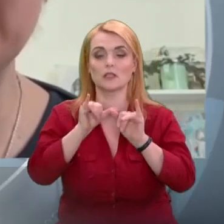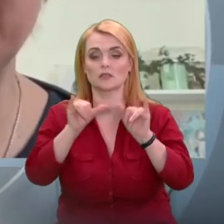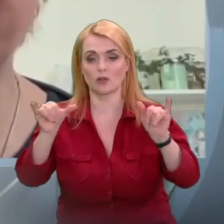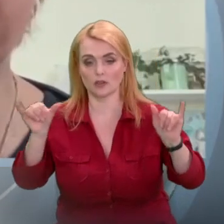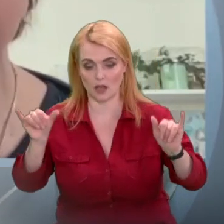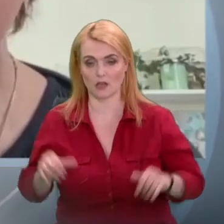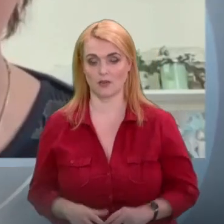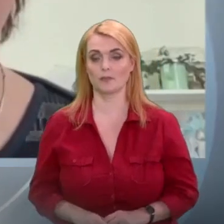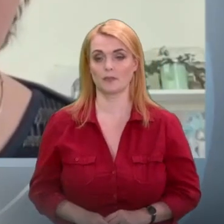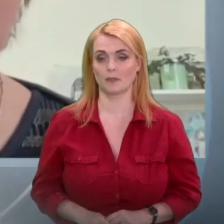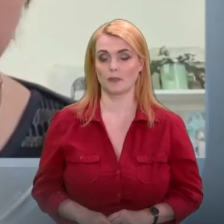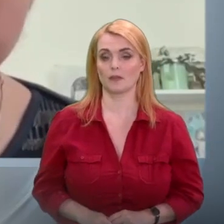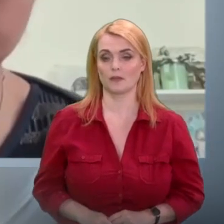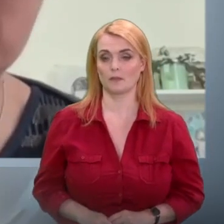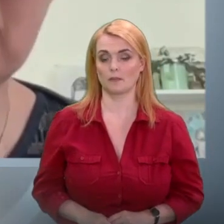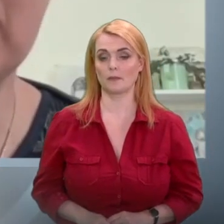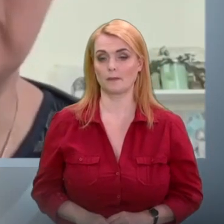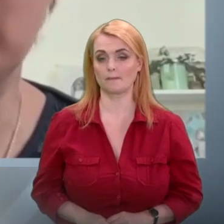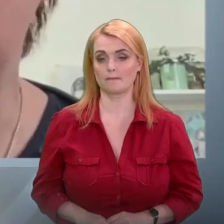deocamdată,